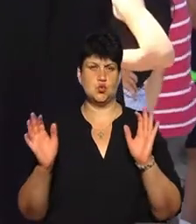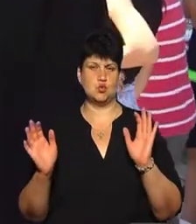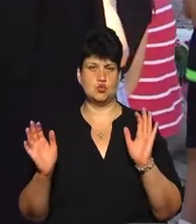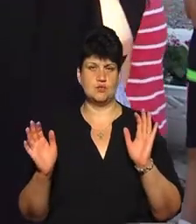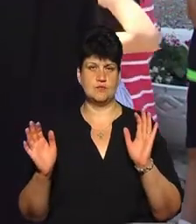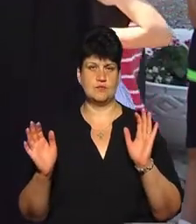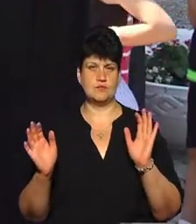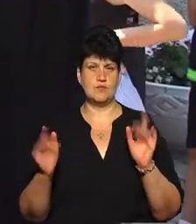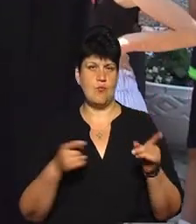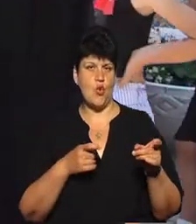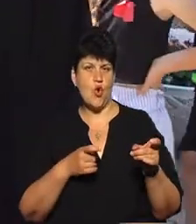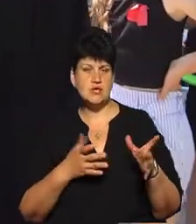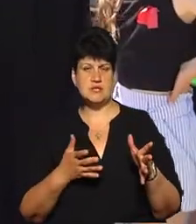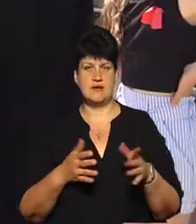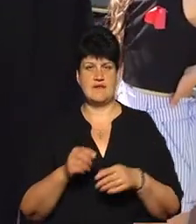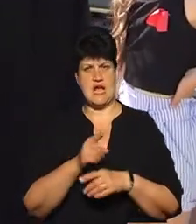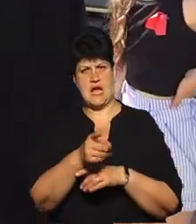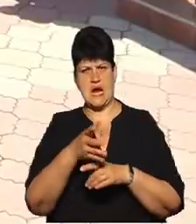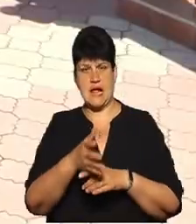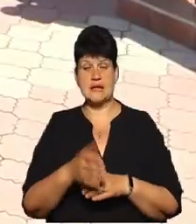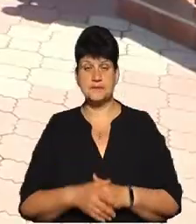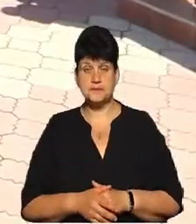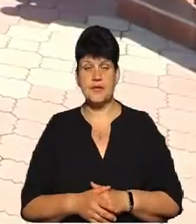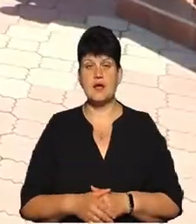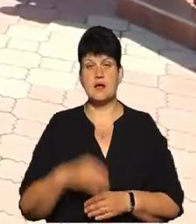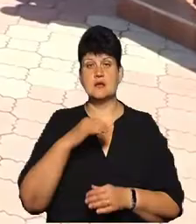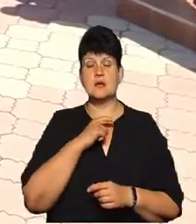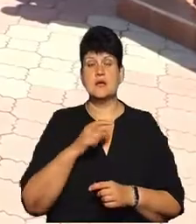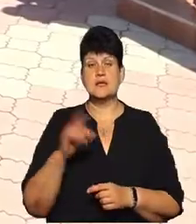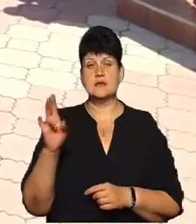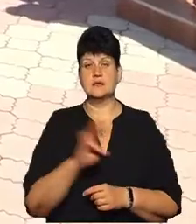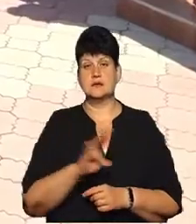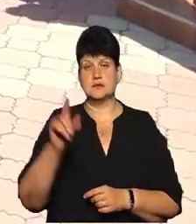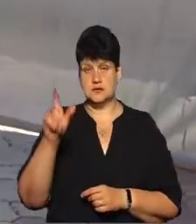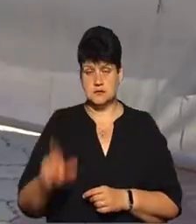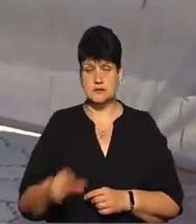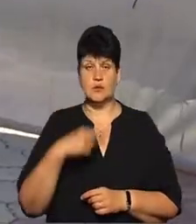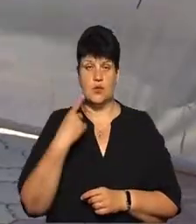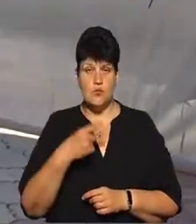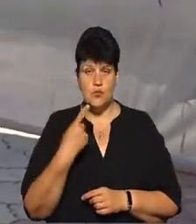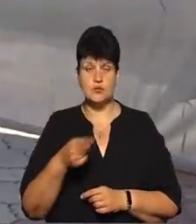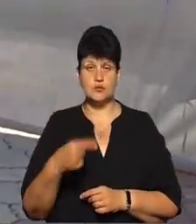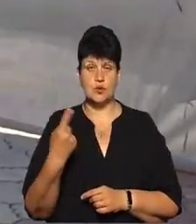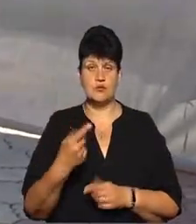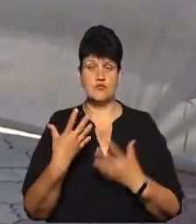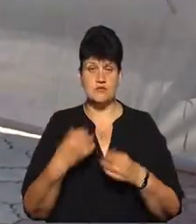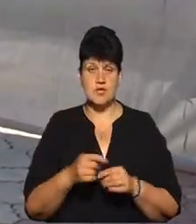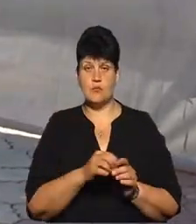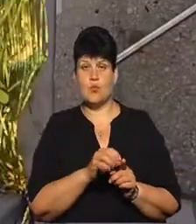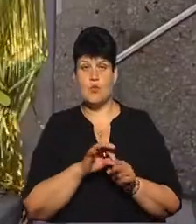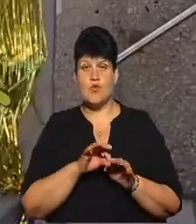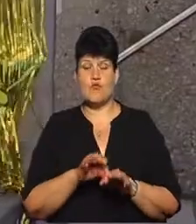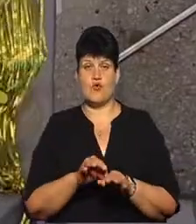без шуму пострілів, ракет. Отець Андрій Чернецький розповідає, табір «Веселі канікули з Богом» на Тернопільщині проводять 12 років